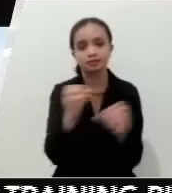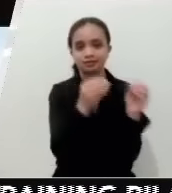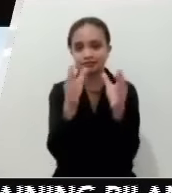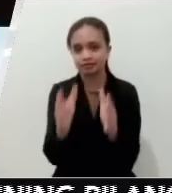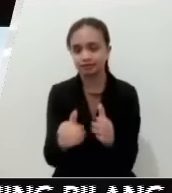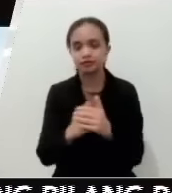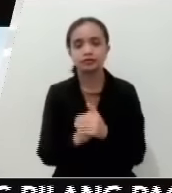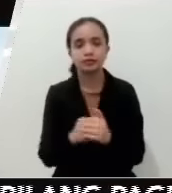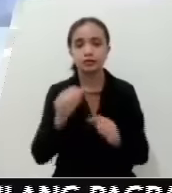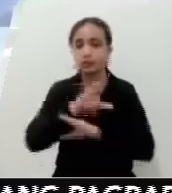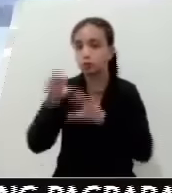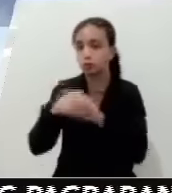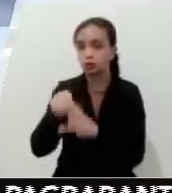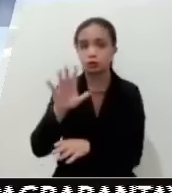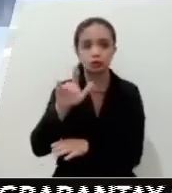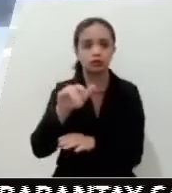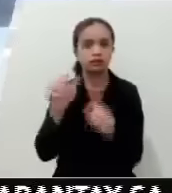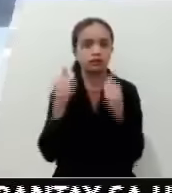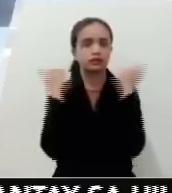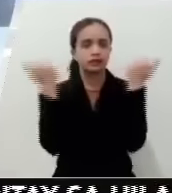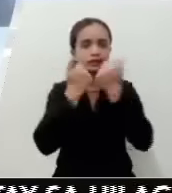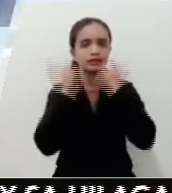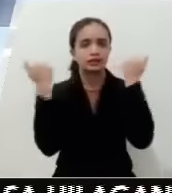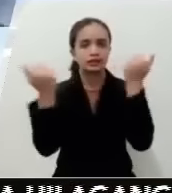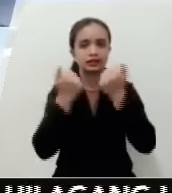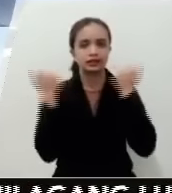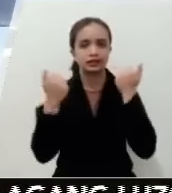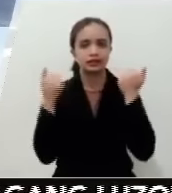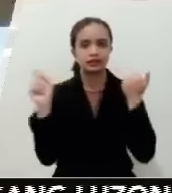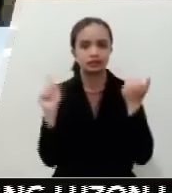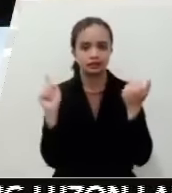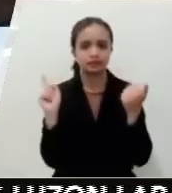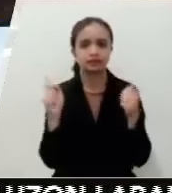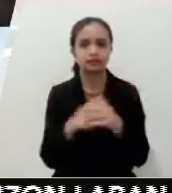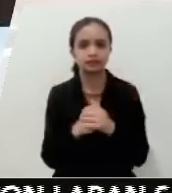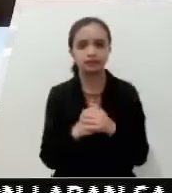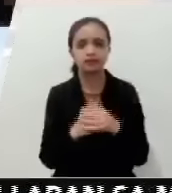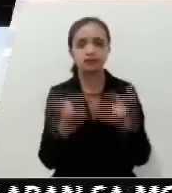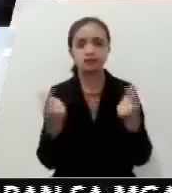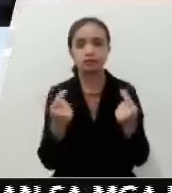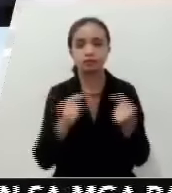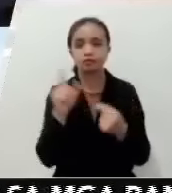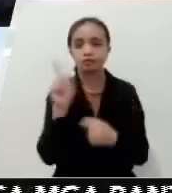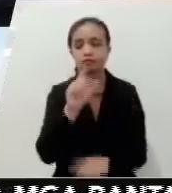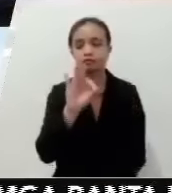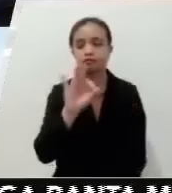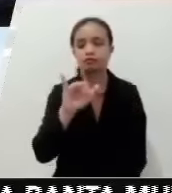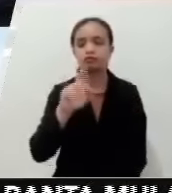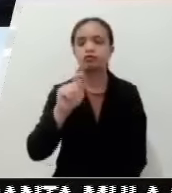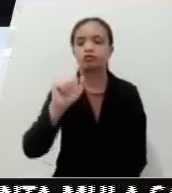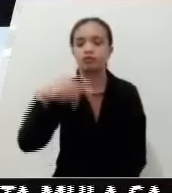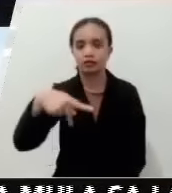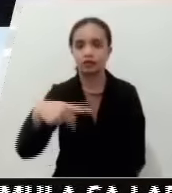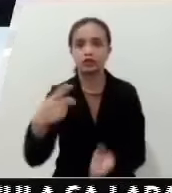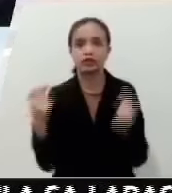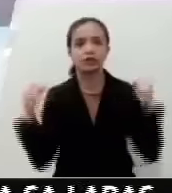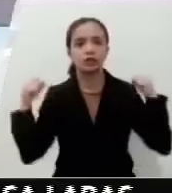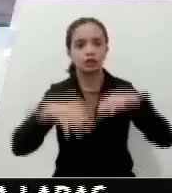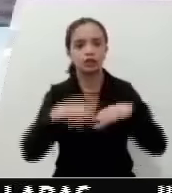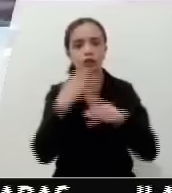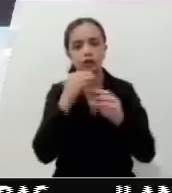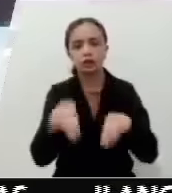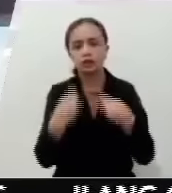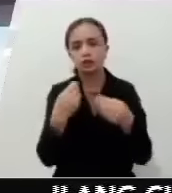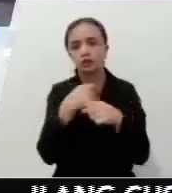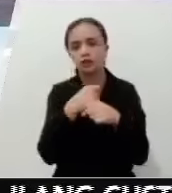25th anniversary ng F ang cable Congress nagtipon diyan ang international at local providers mga policy maker at cable